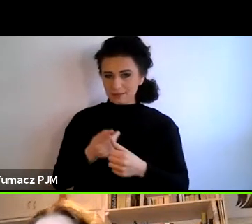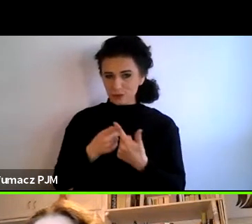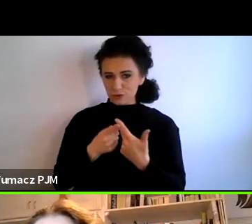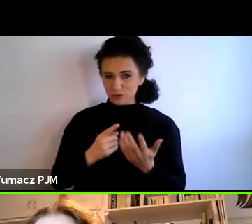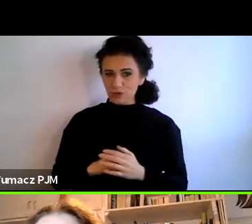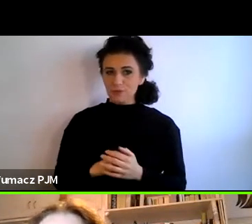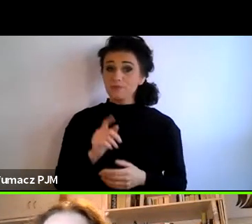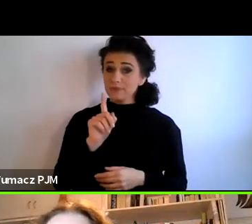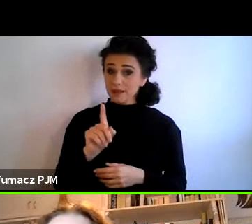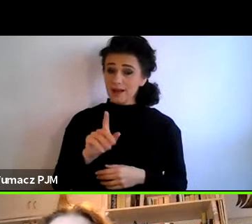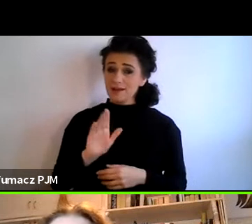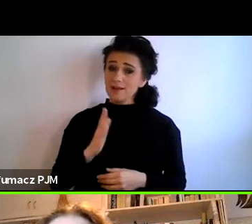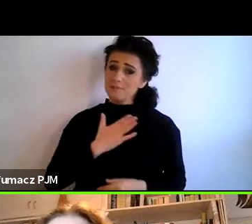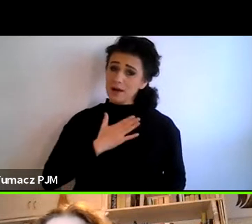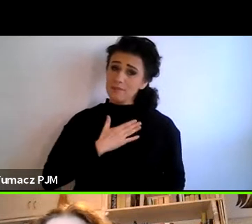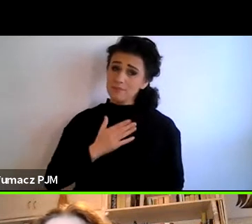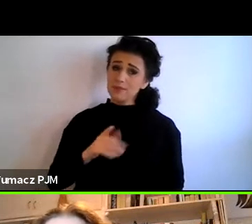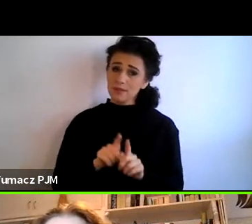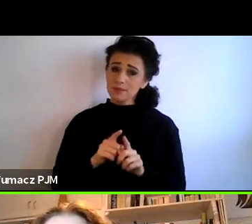Natomiast mamy też drugi koniec